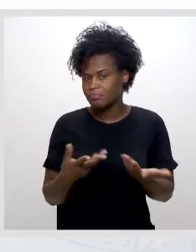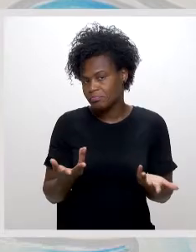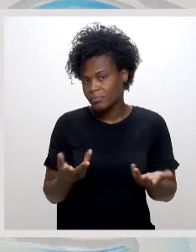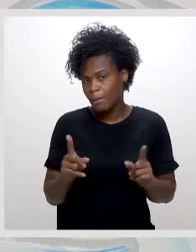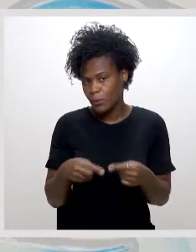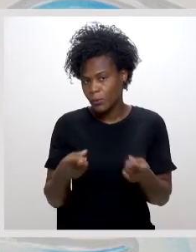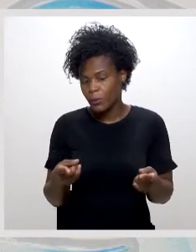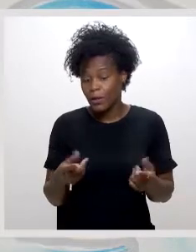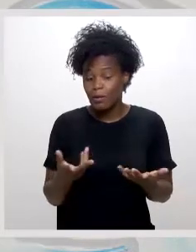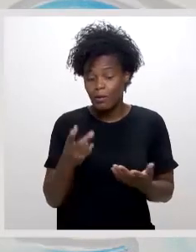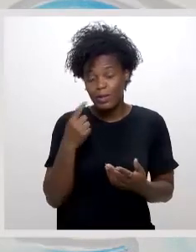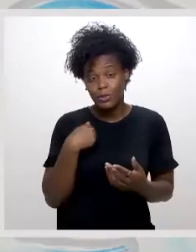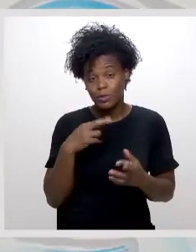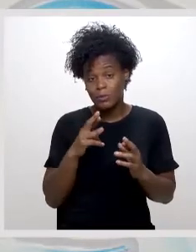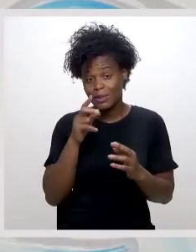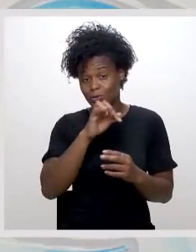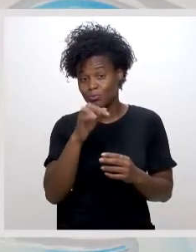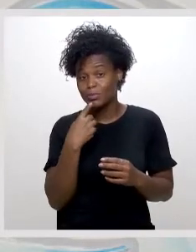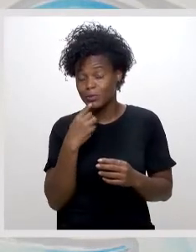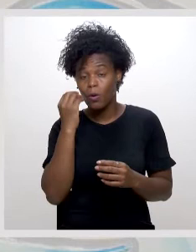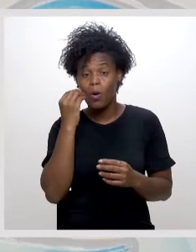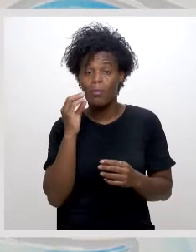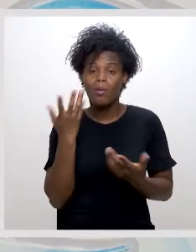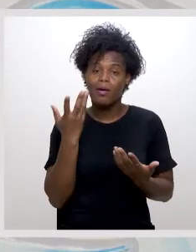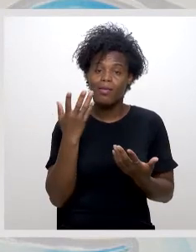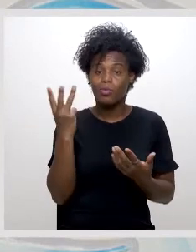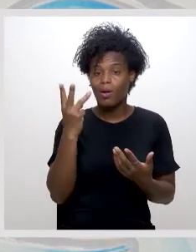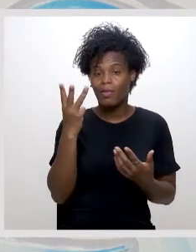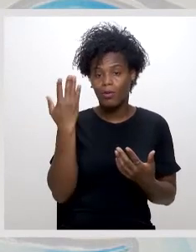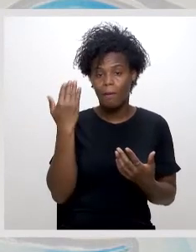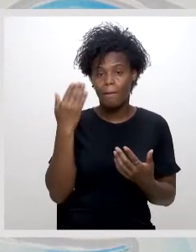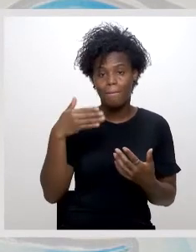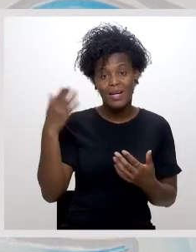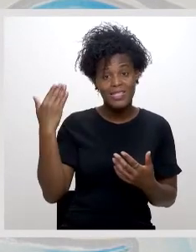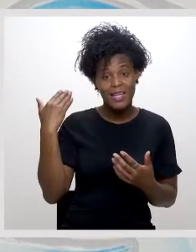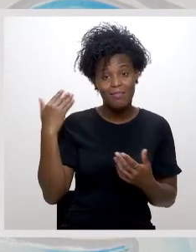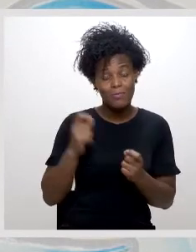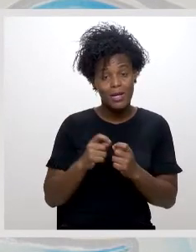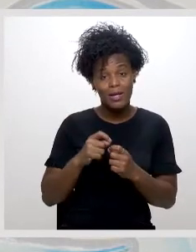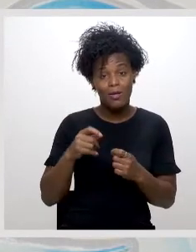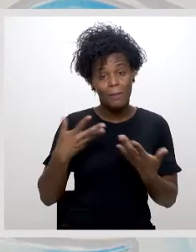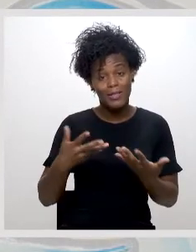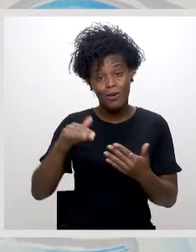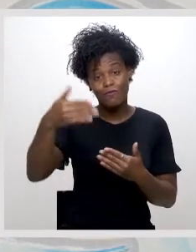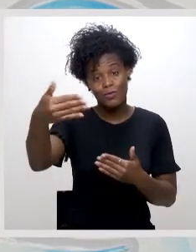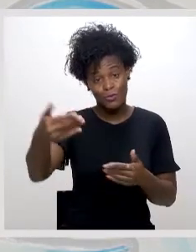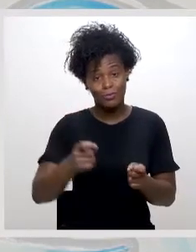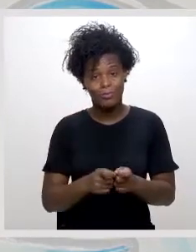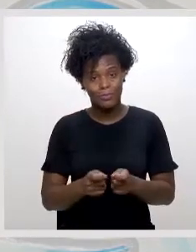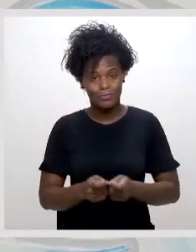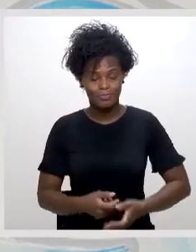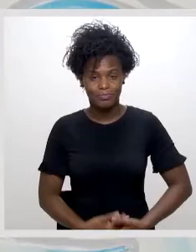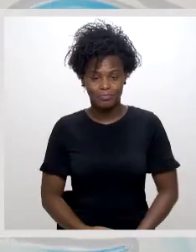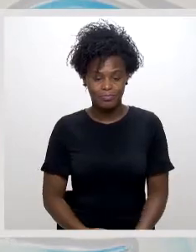as compris comment est-ce qu'on forme les trois temps, le passé récent, le présent progressif et le futur proche. On